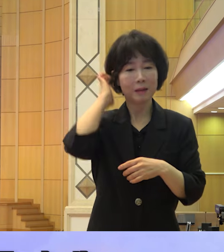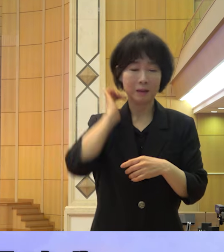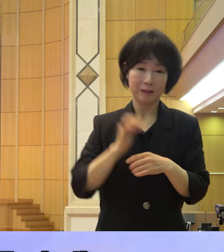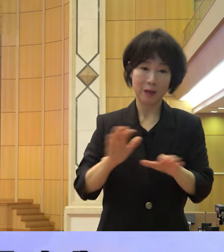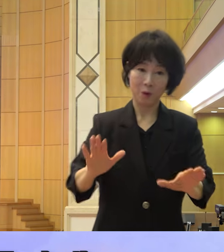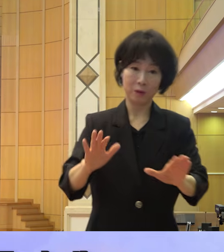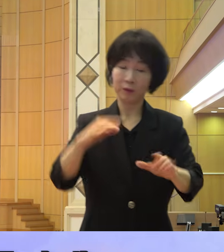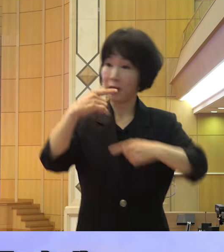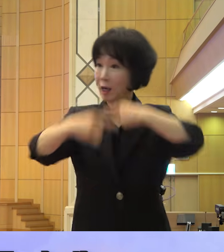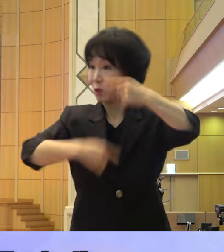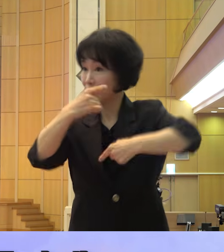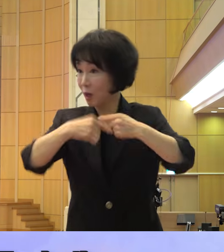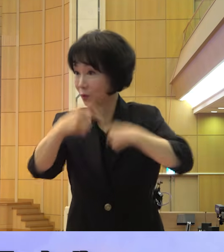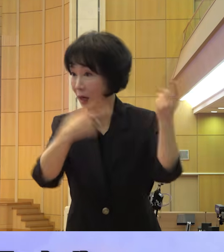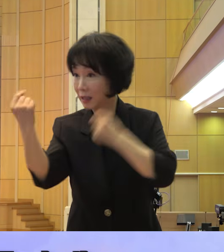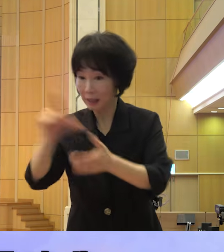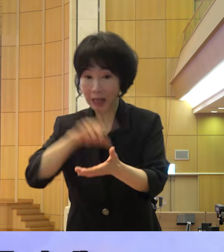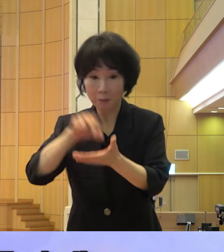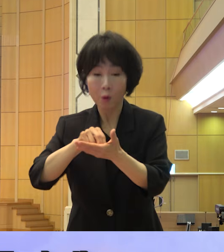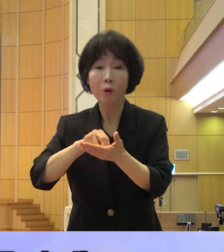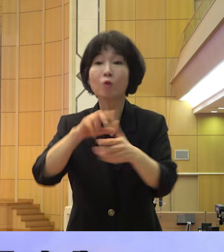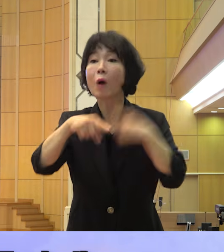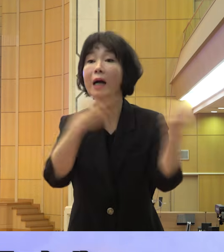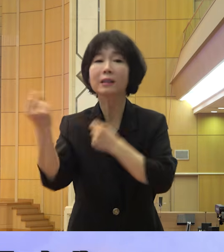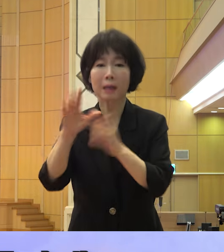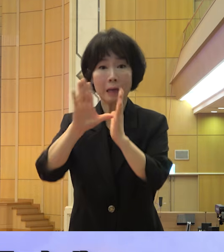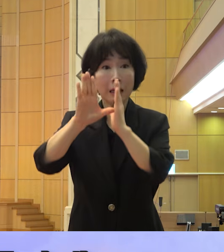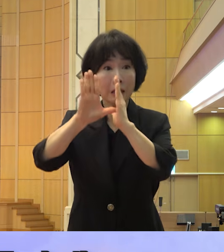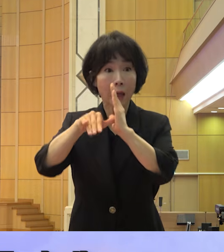네, 제목을 따라 하겠습니다. 때를 따라